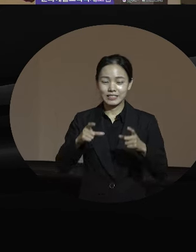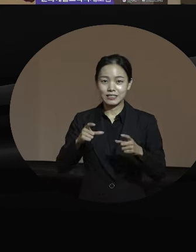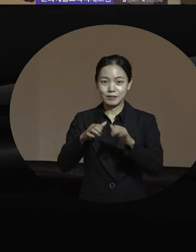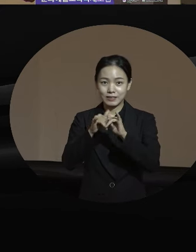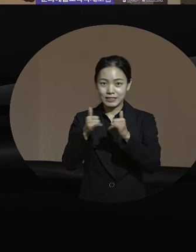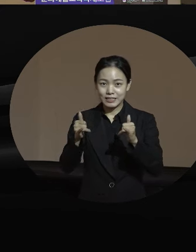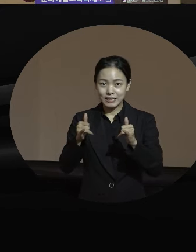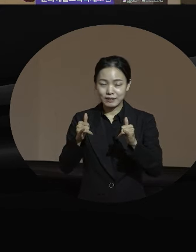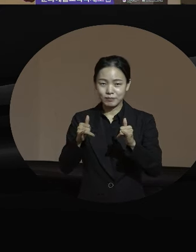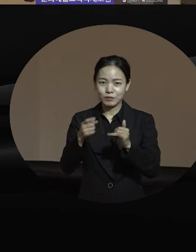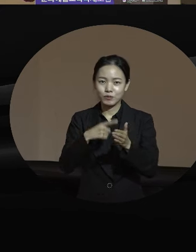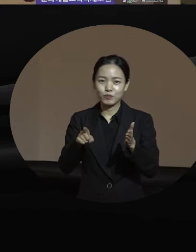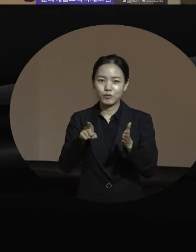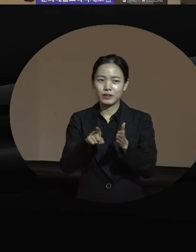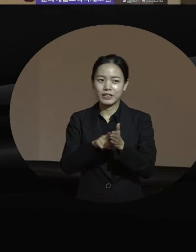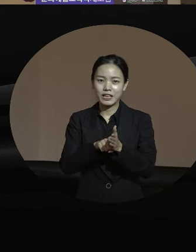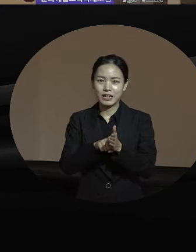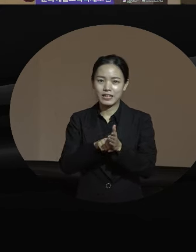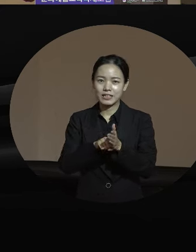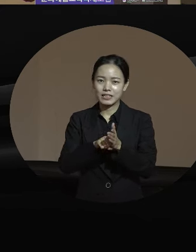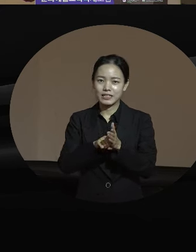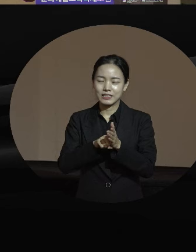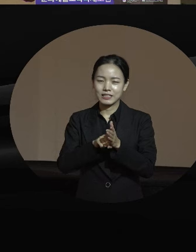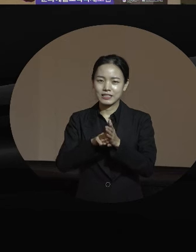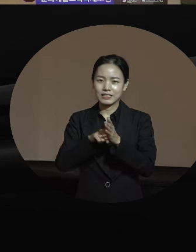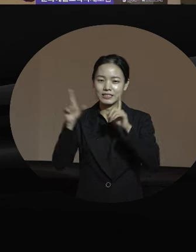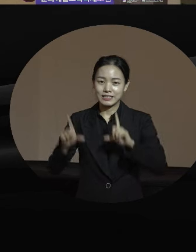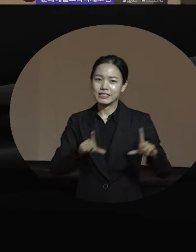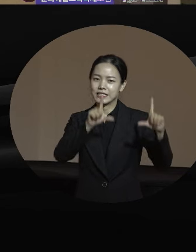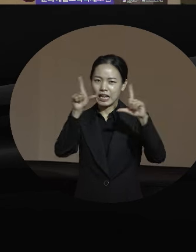밀착형 문화예술 교육을 지원할 수 있는 전용 공간이라고 할 수 있습니다.